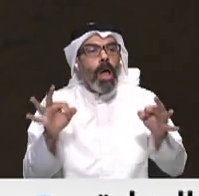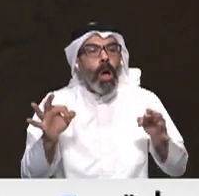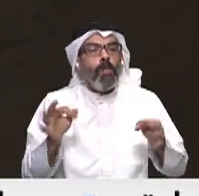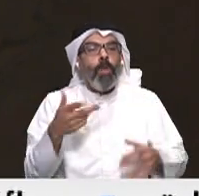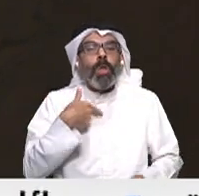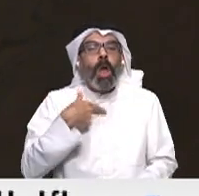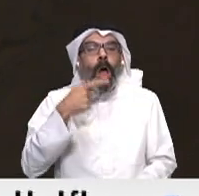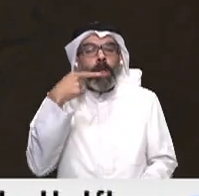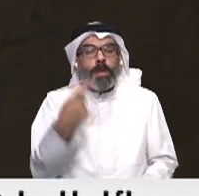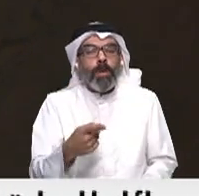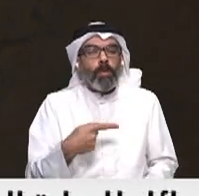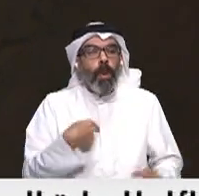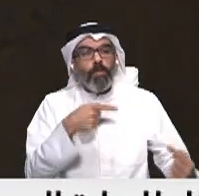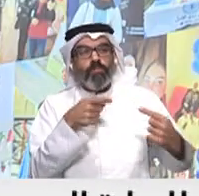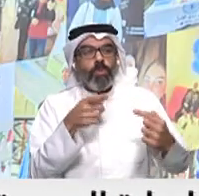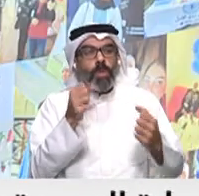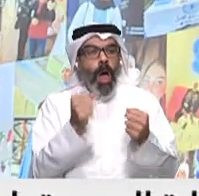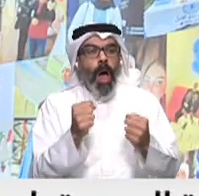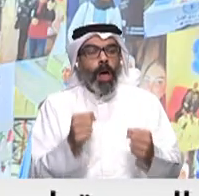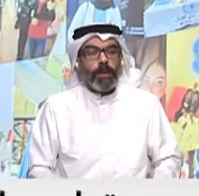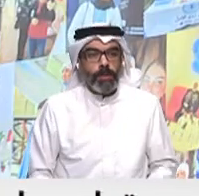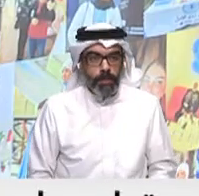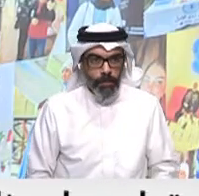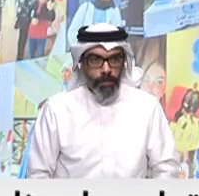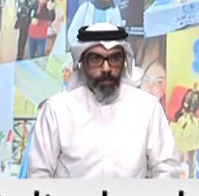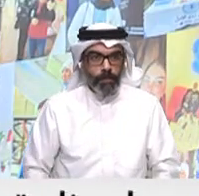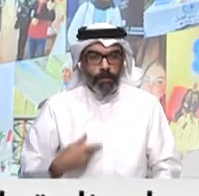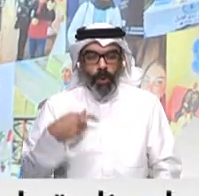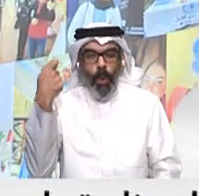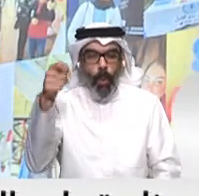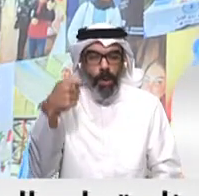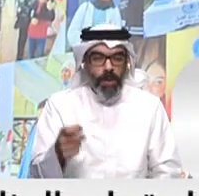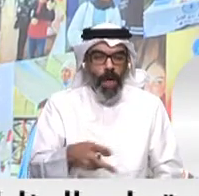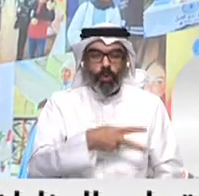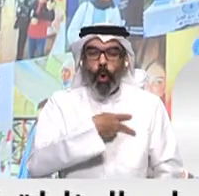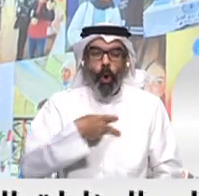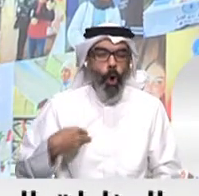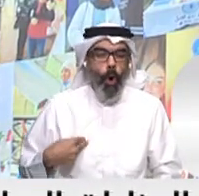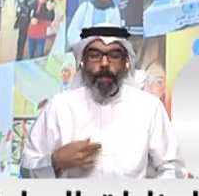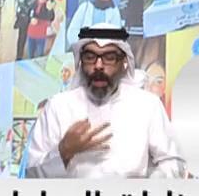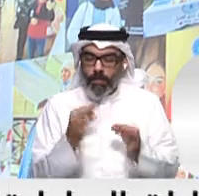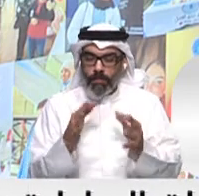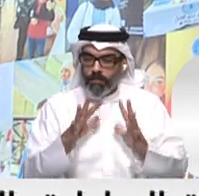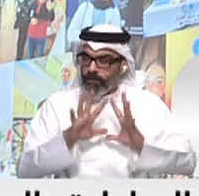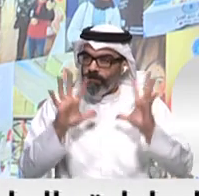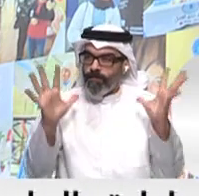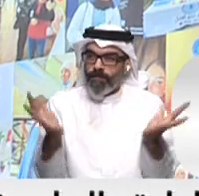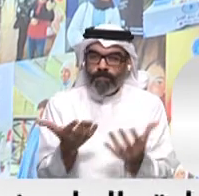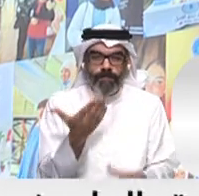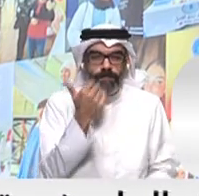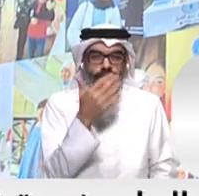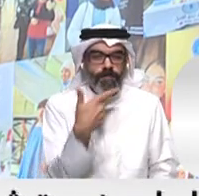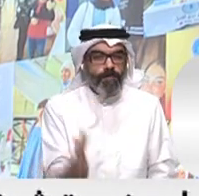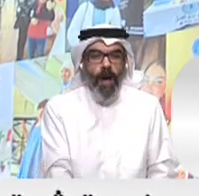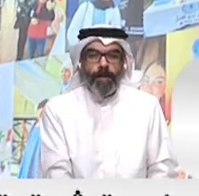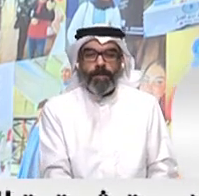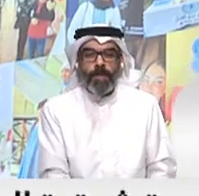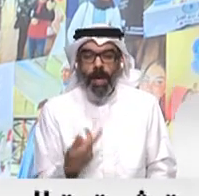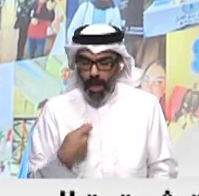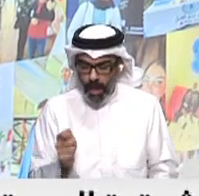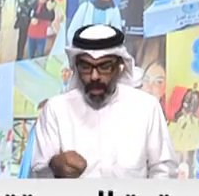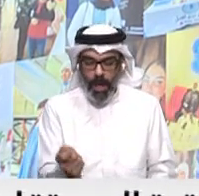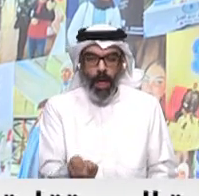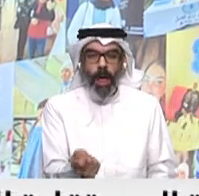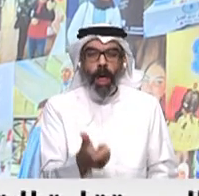عن تحدياتهم. الوزارات والهيئات الحكومية غير مهيئة لذوي الإعاقة البصرية أنه يستخدم